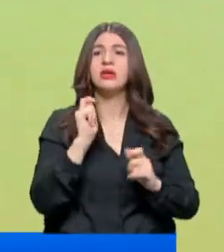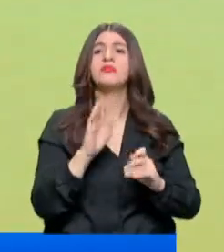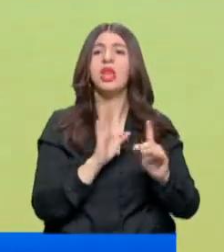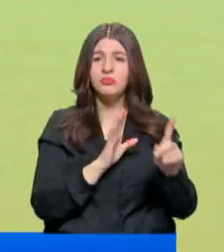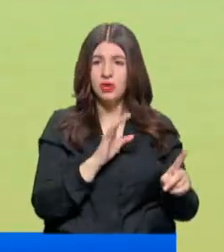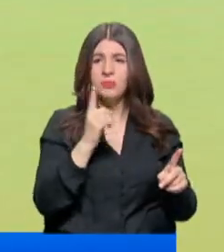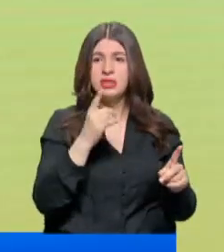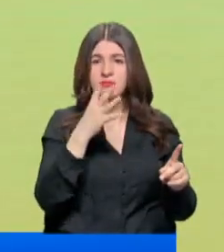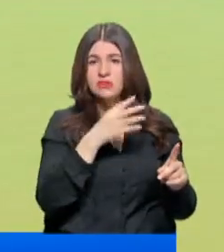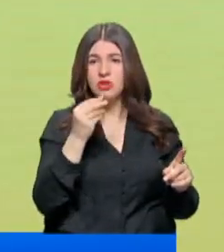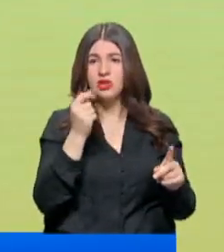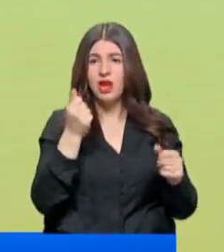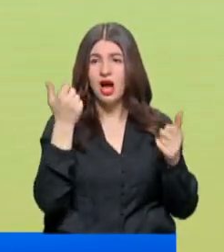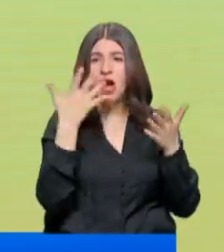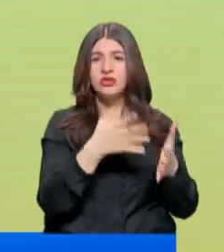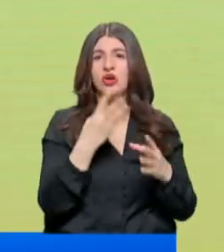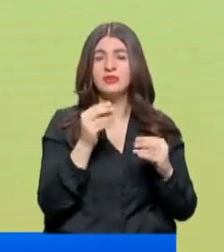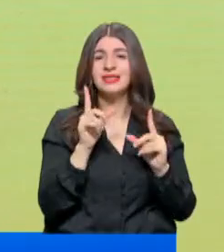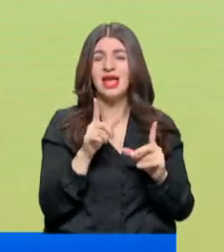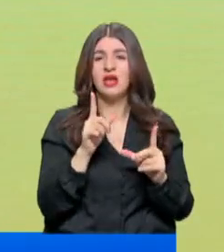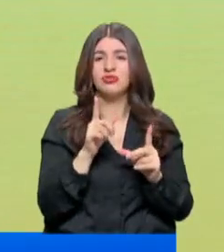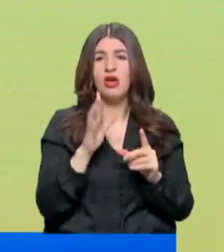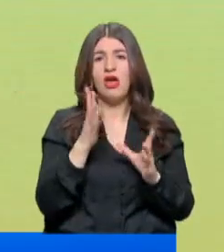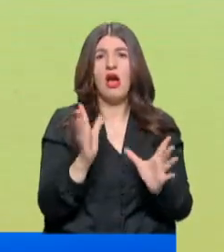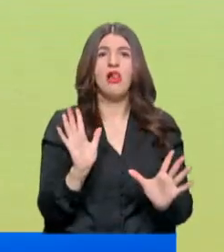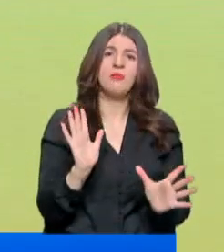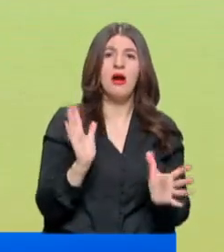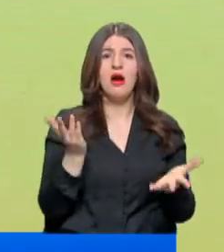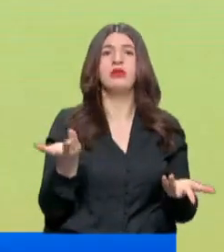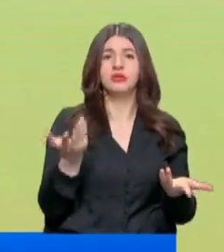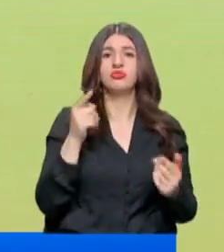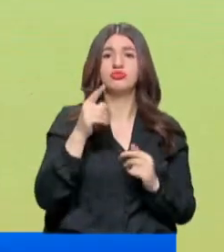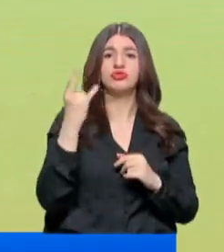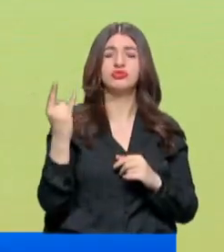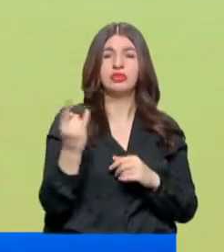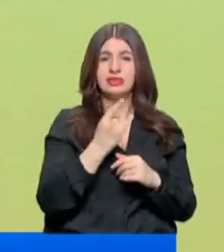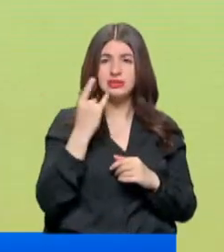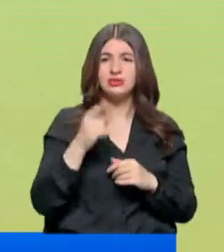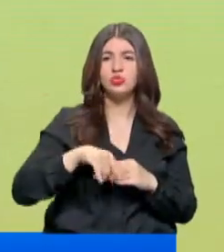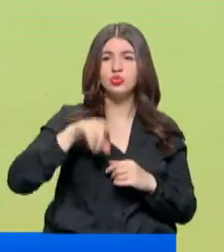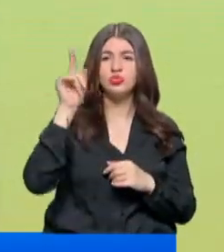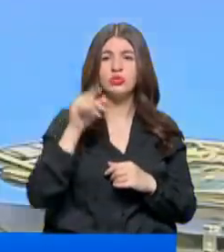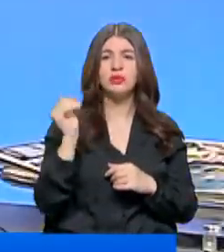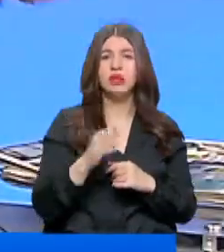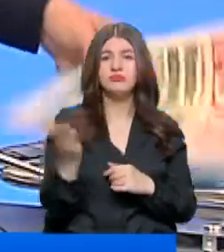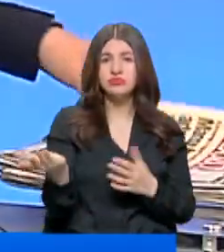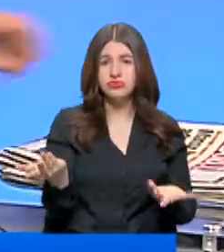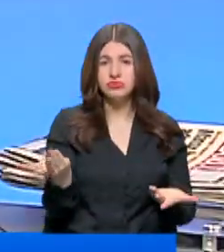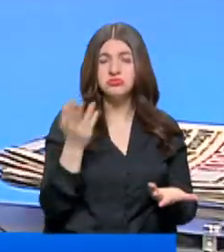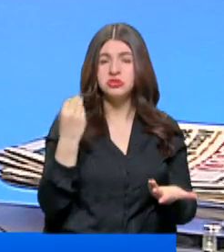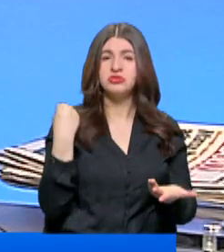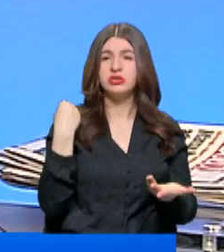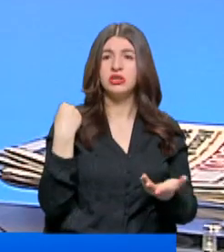edilemiyor 1 milyon liranın harcanması gerekiyor herhalde ki bu gezi gündeme gelmiş